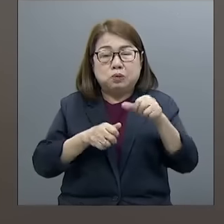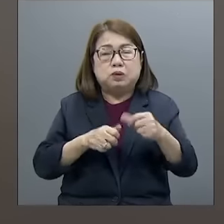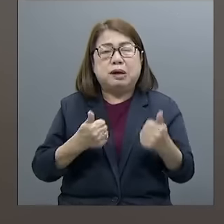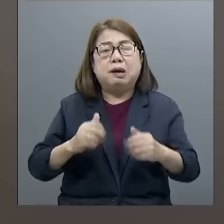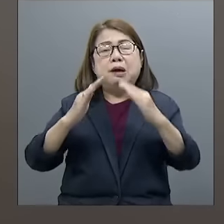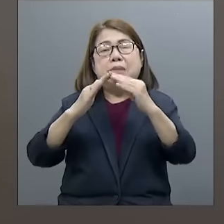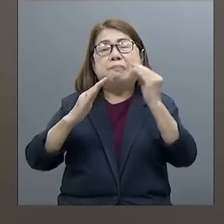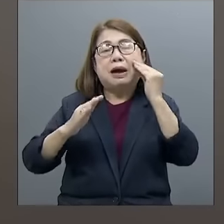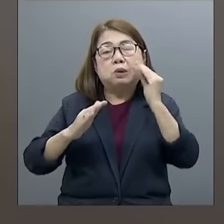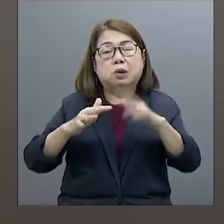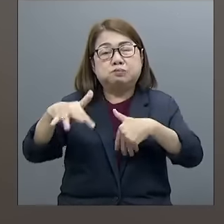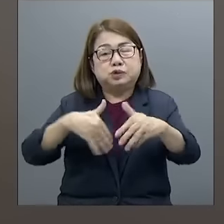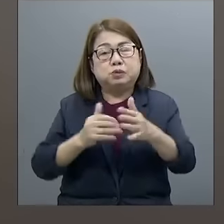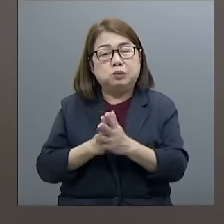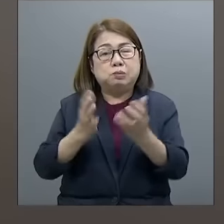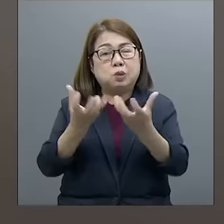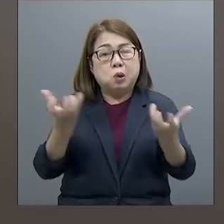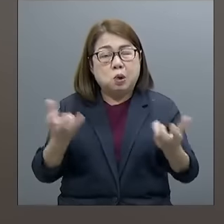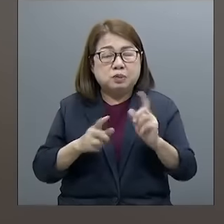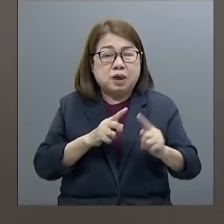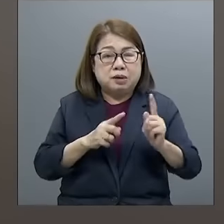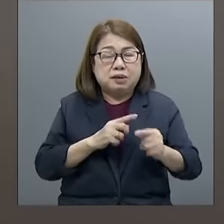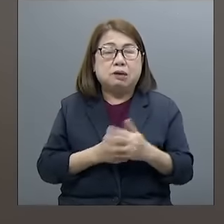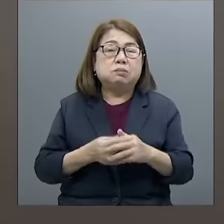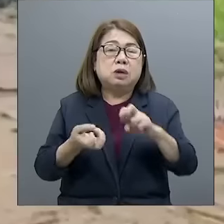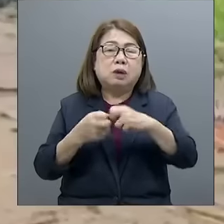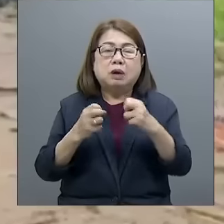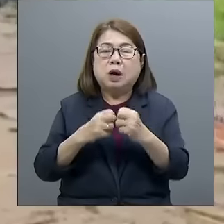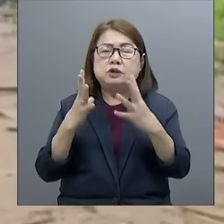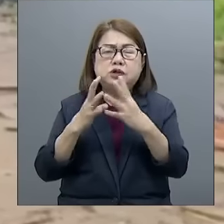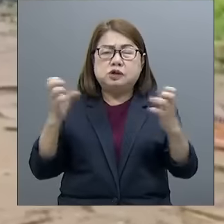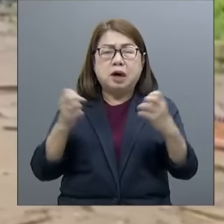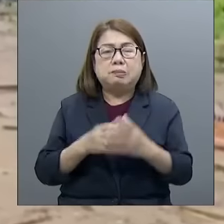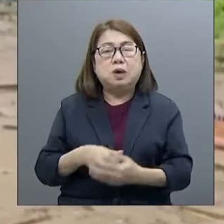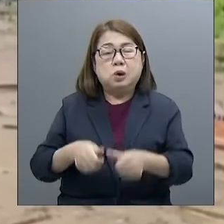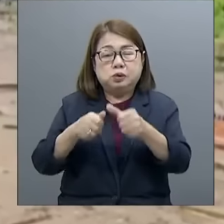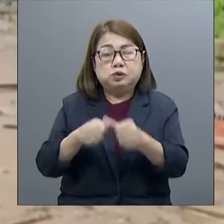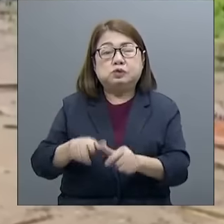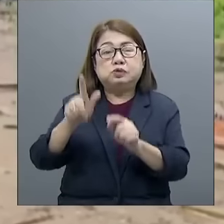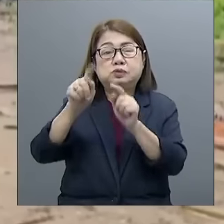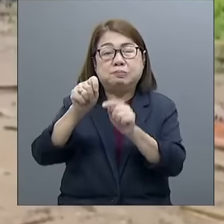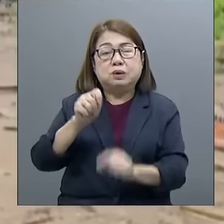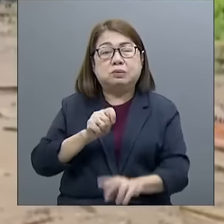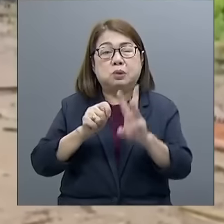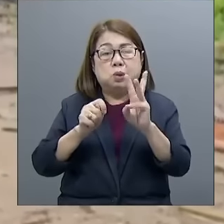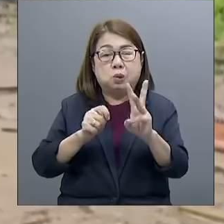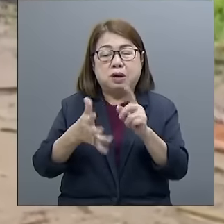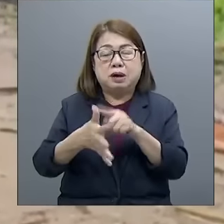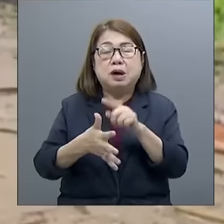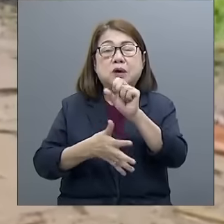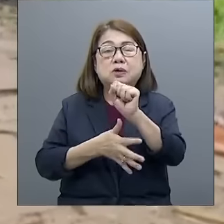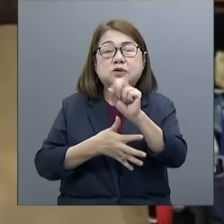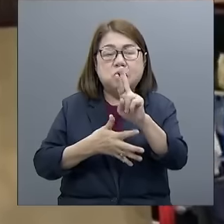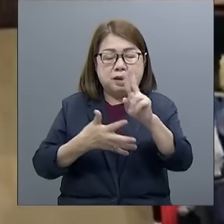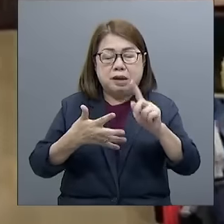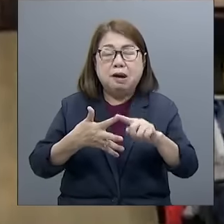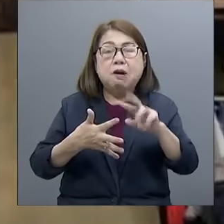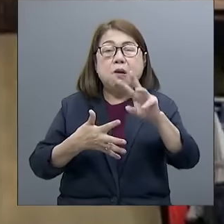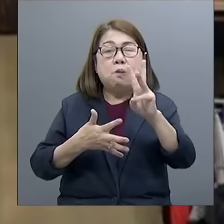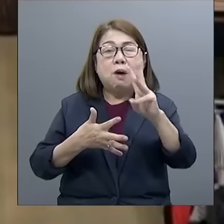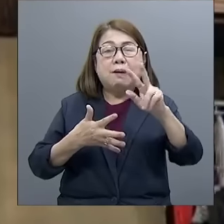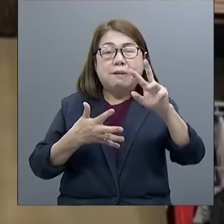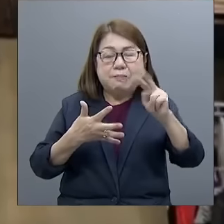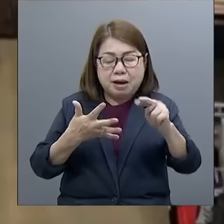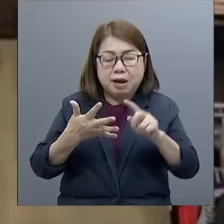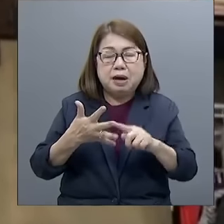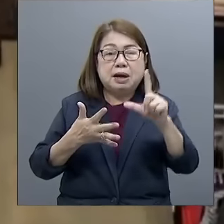ประชาชนและสิ่งของสาธารณะได้รับความเสียหายในพื้นที่6ตำบลได้แก่ตำบลสร้อยละครตำบลวังม้าตำบลลาดย